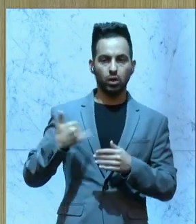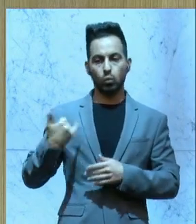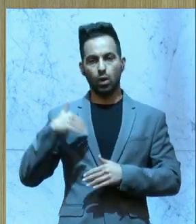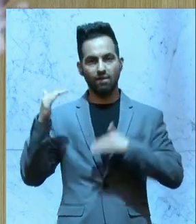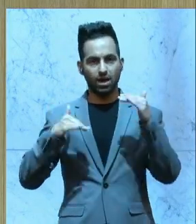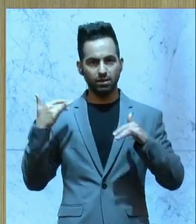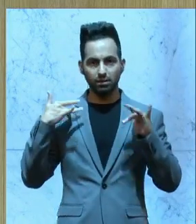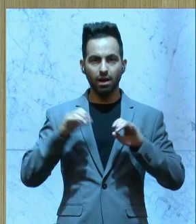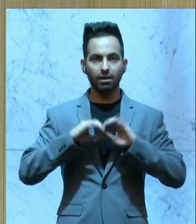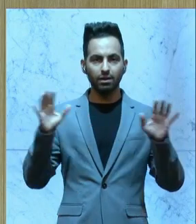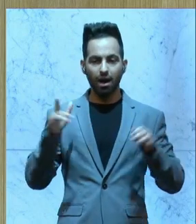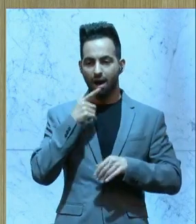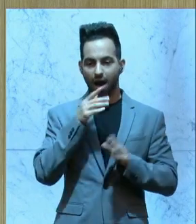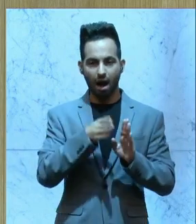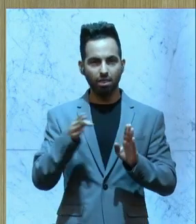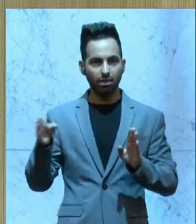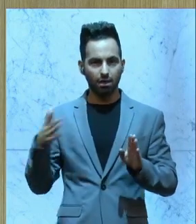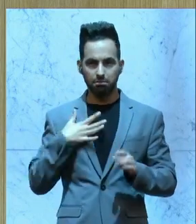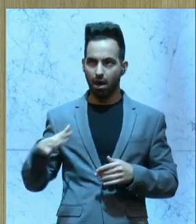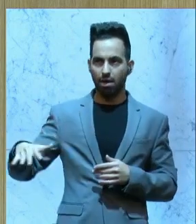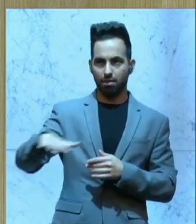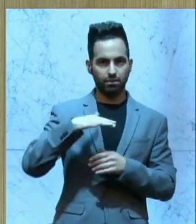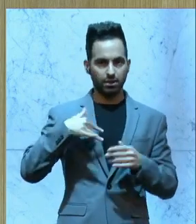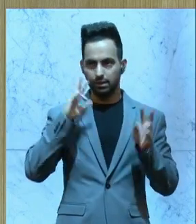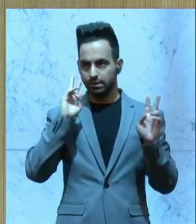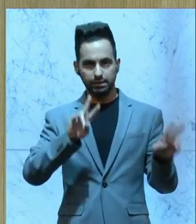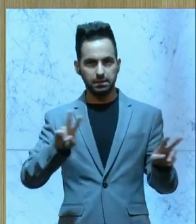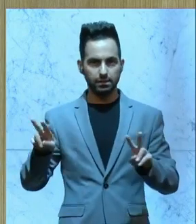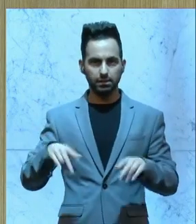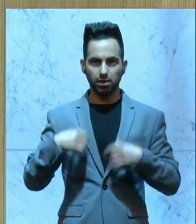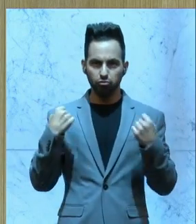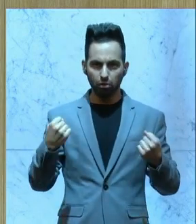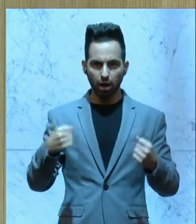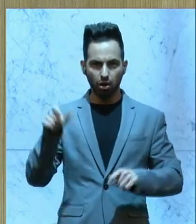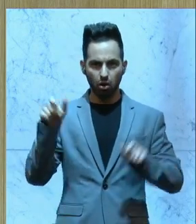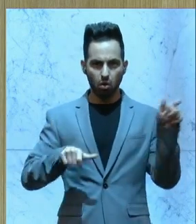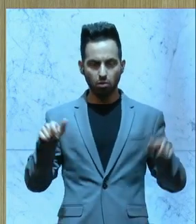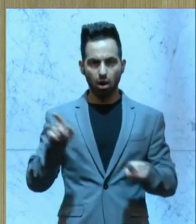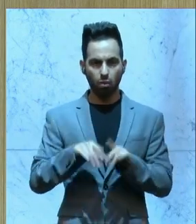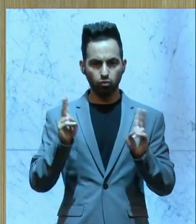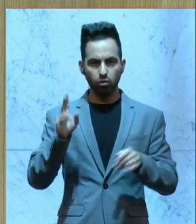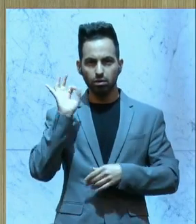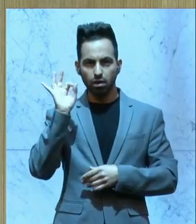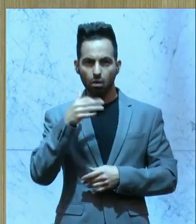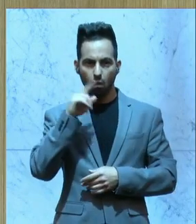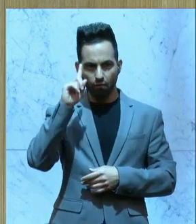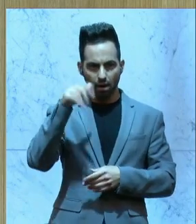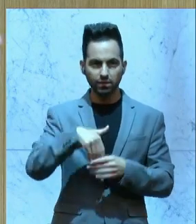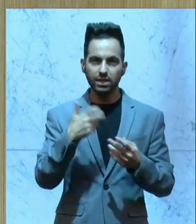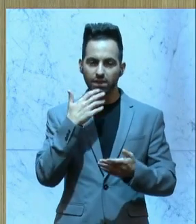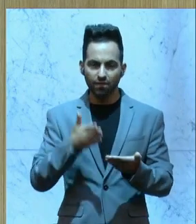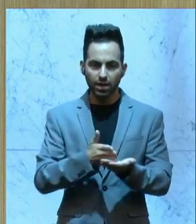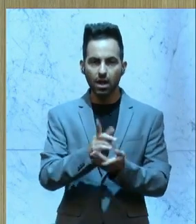Erwachsene, natürlich in diesen Altersgruppen um mich. Und das sind ganz starke Leute, die teilweise schon ganz genau wissen, was sie wollen, die in